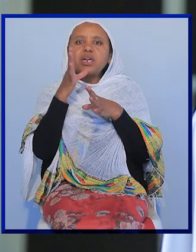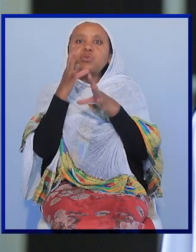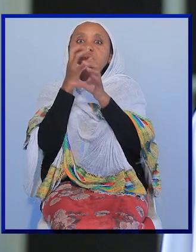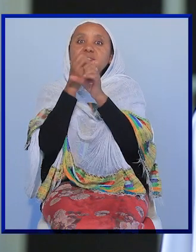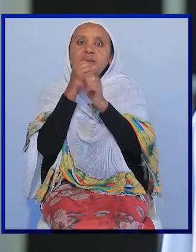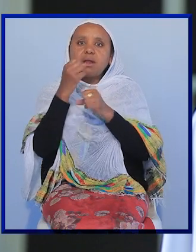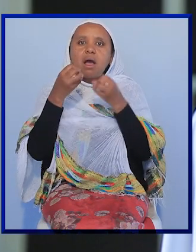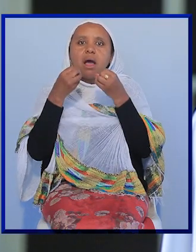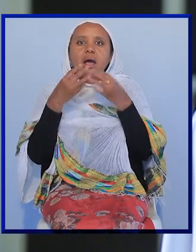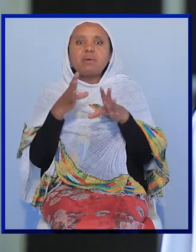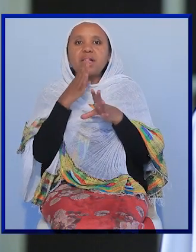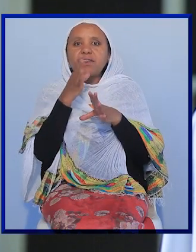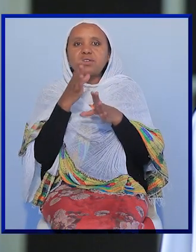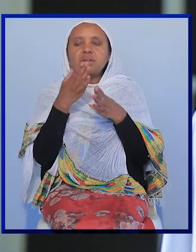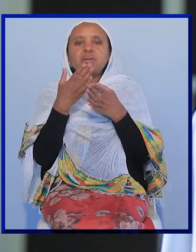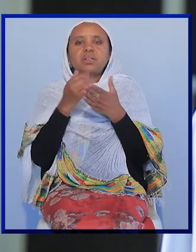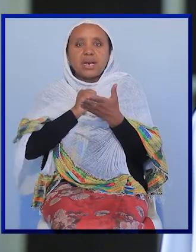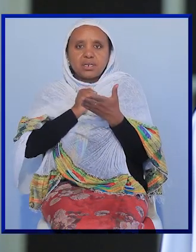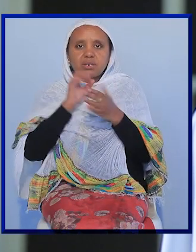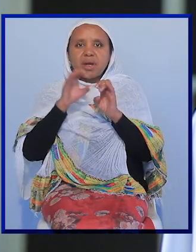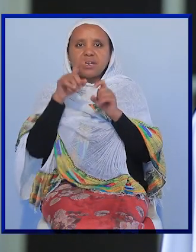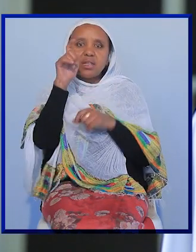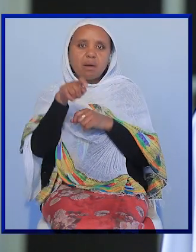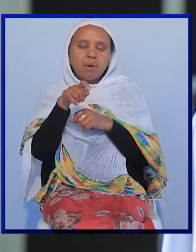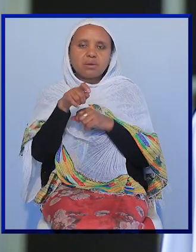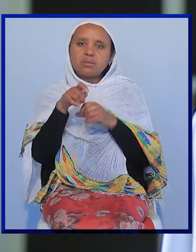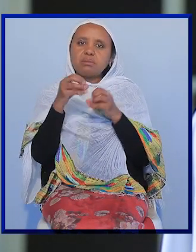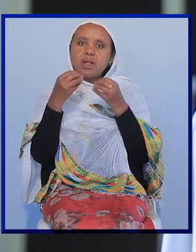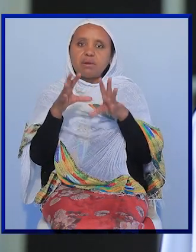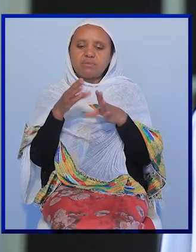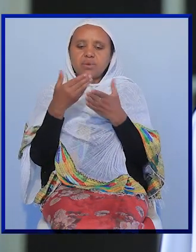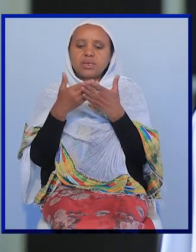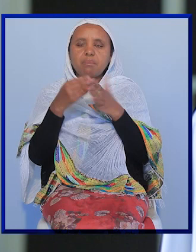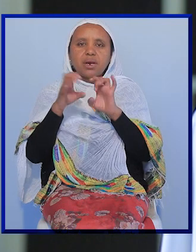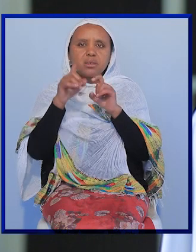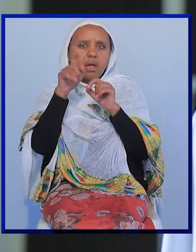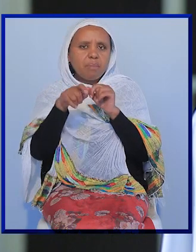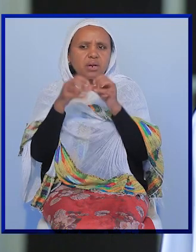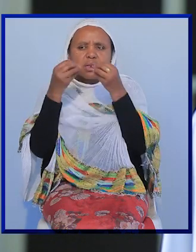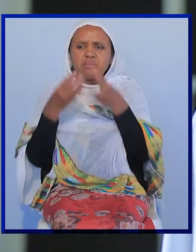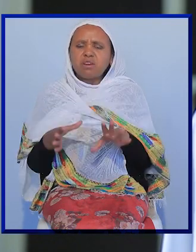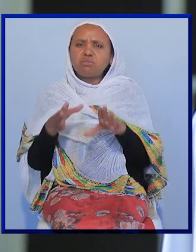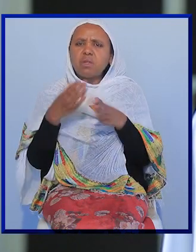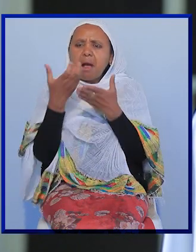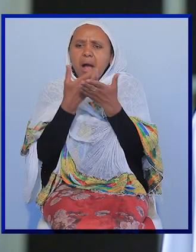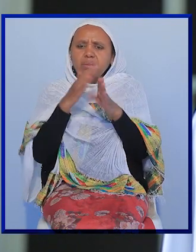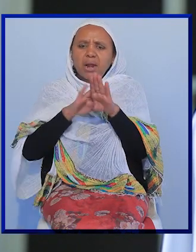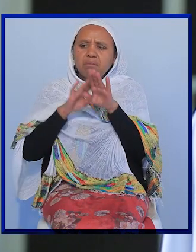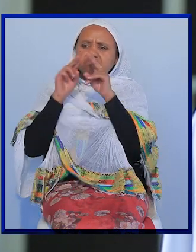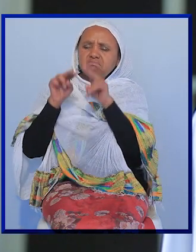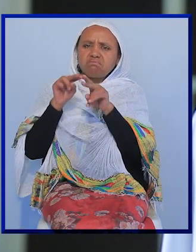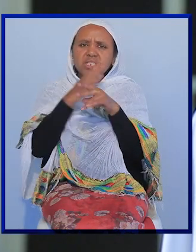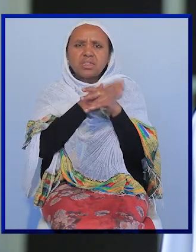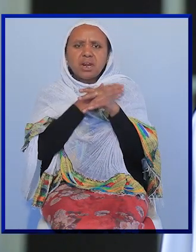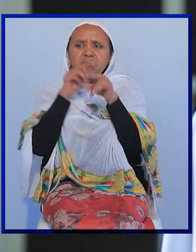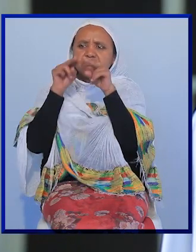ይዘን አለመጠውለግን ገንዘብ ማድረግ ሲገባል፣ አለመርገፍን ገንዘብ ማድረግ ሲገባል፣ የሚረግፉት ሀብቶች ላይ፣ ስልጣን ላይ፣